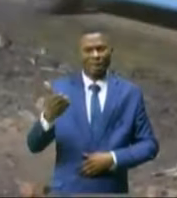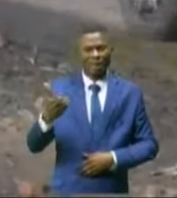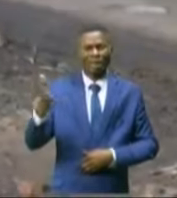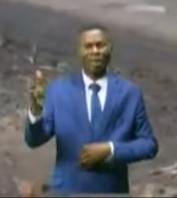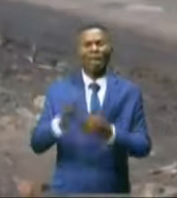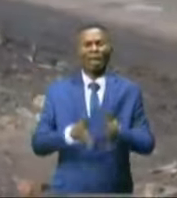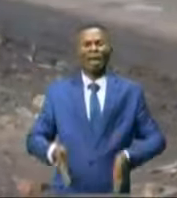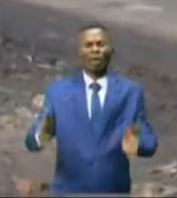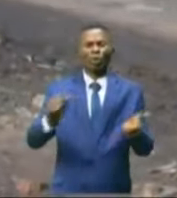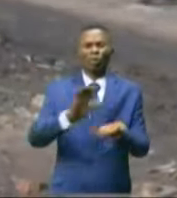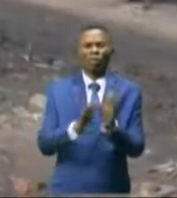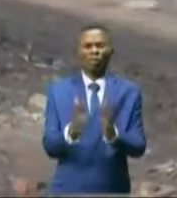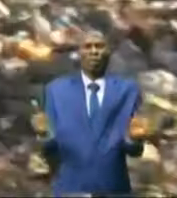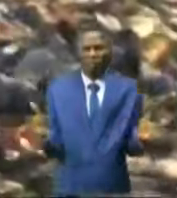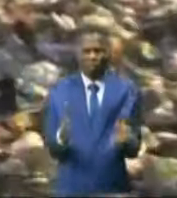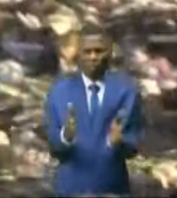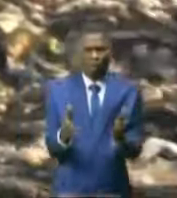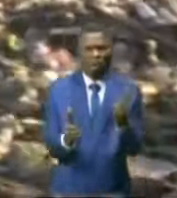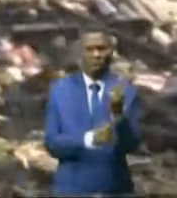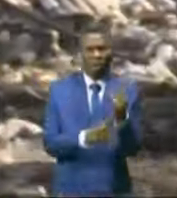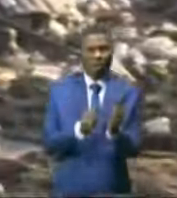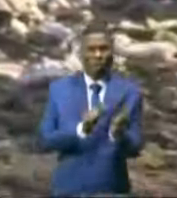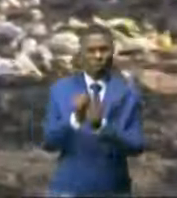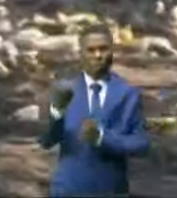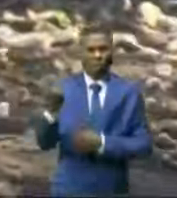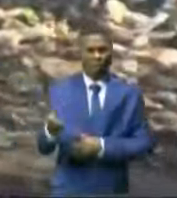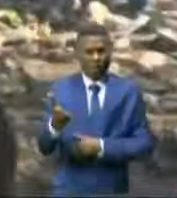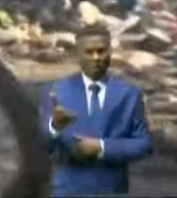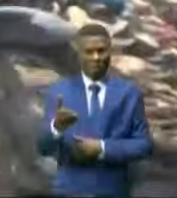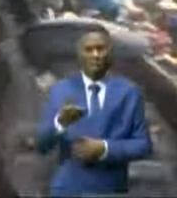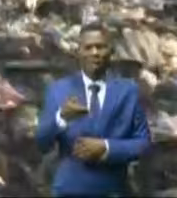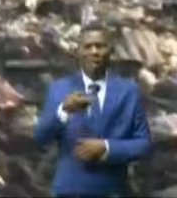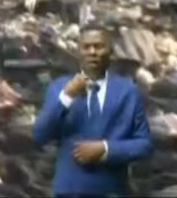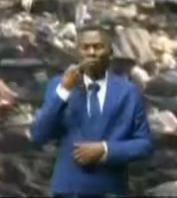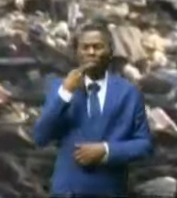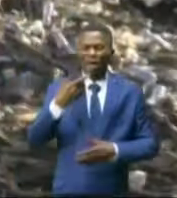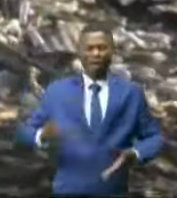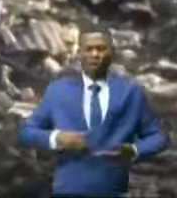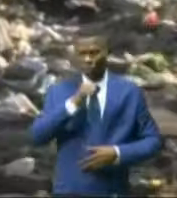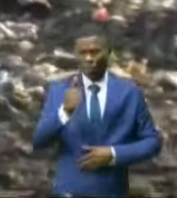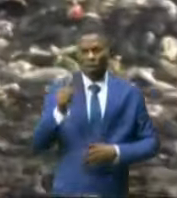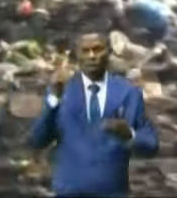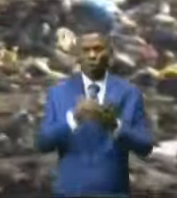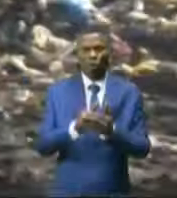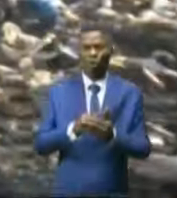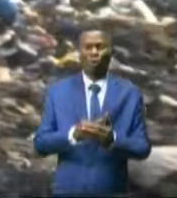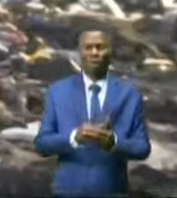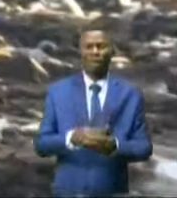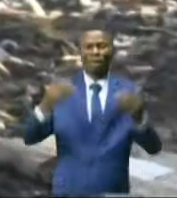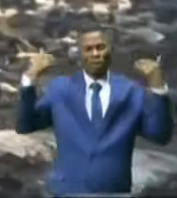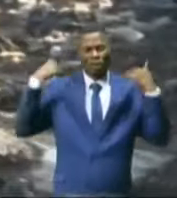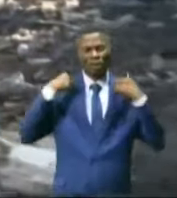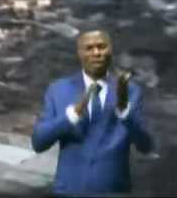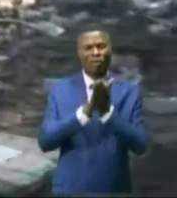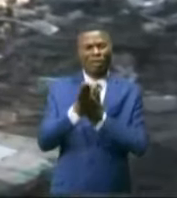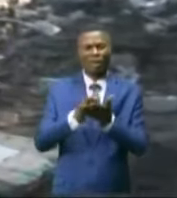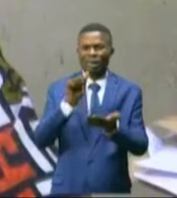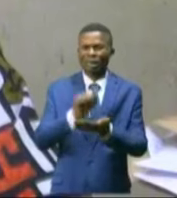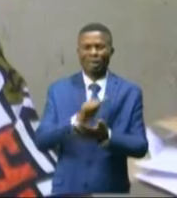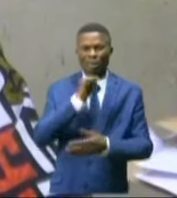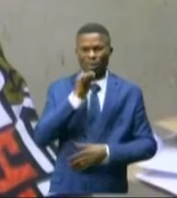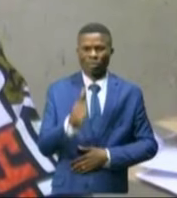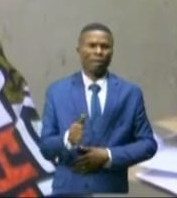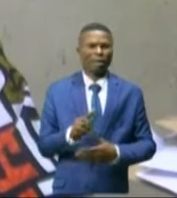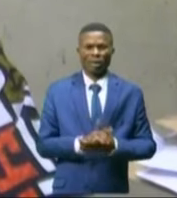la chaussée. Les usagers de cette route expriment leur indignation face à l'indifférence des autorités municipales. Les